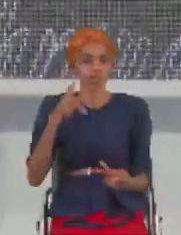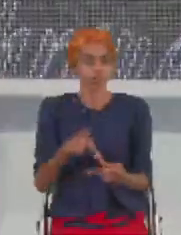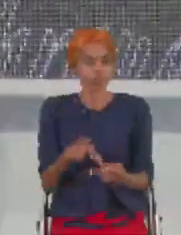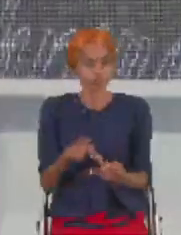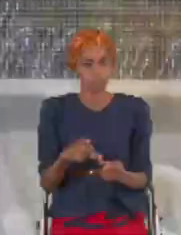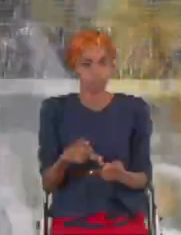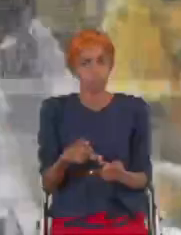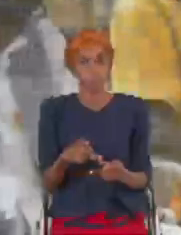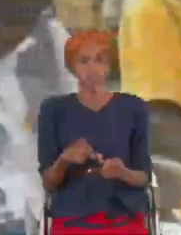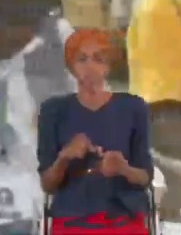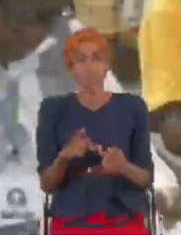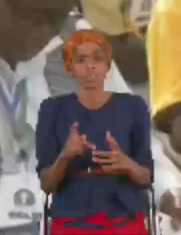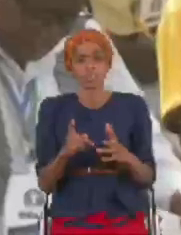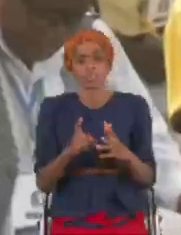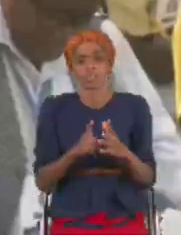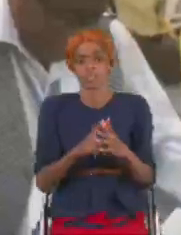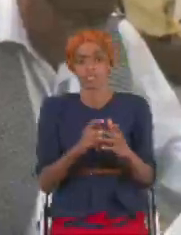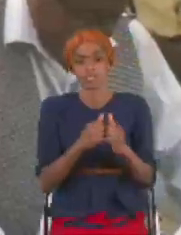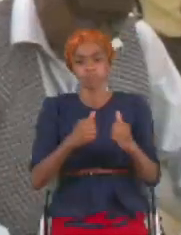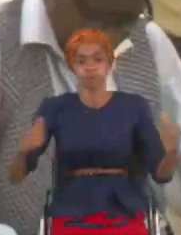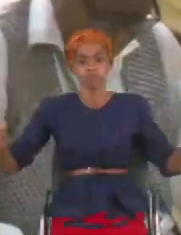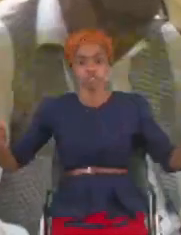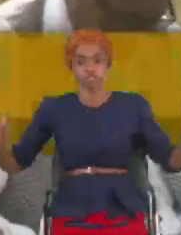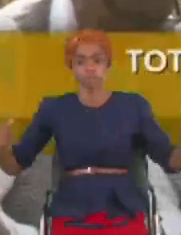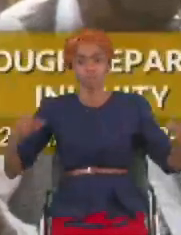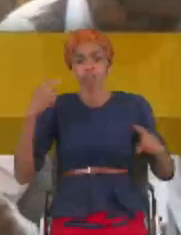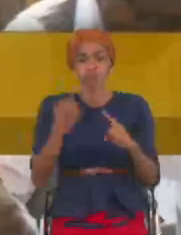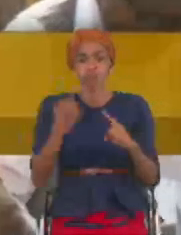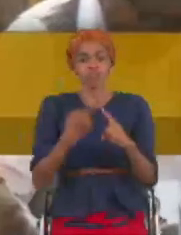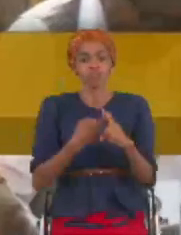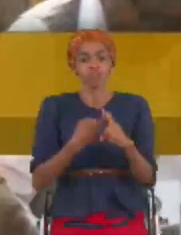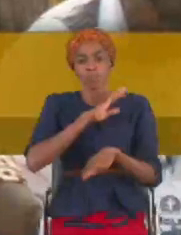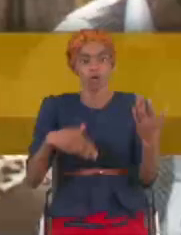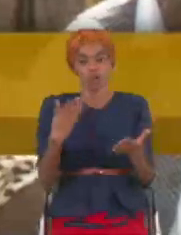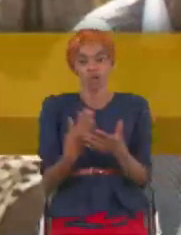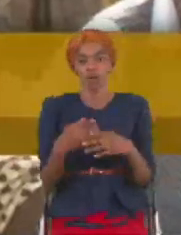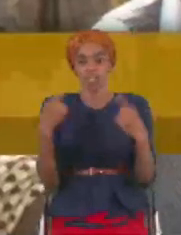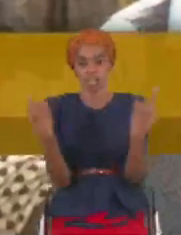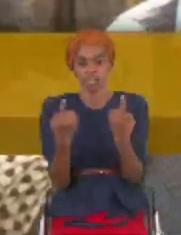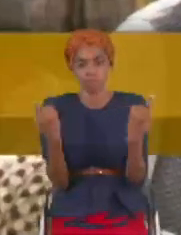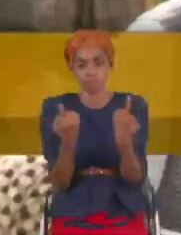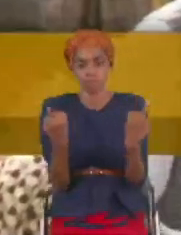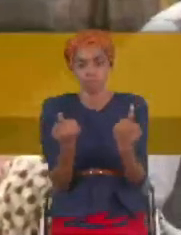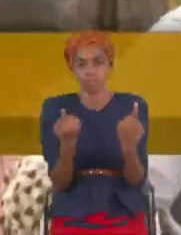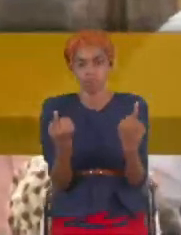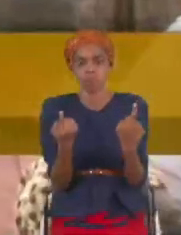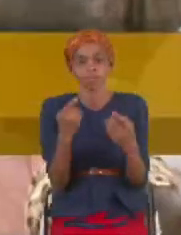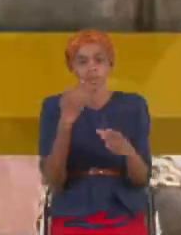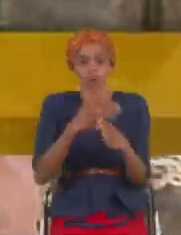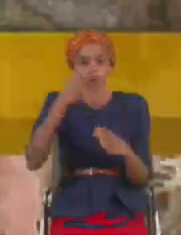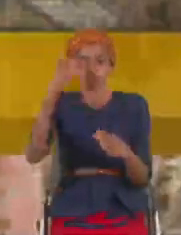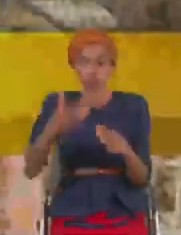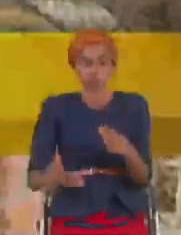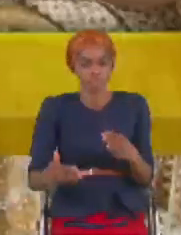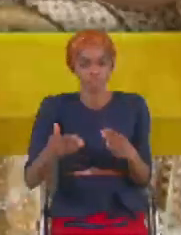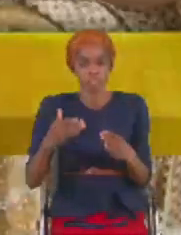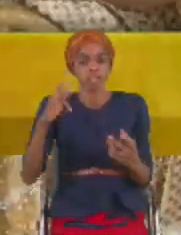l'éloignement total et complet l'éloignement total et complet de toute iniquité